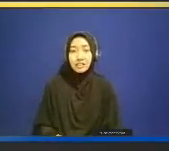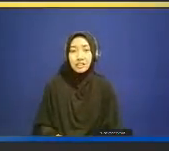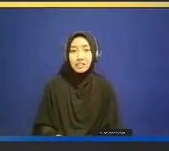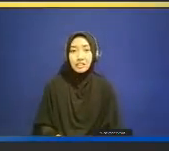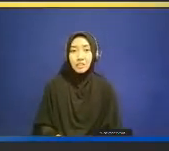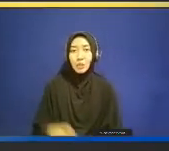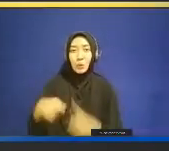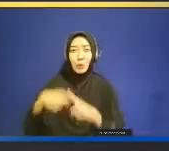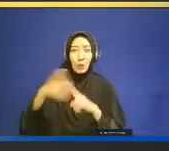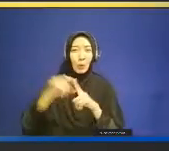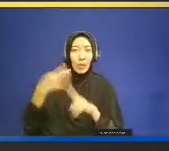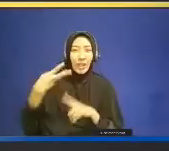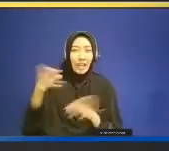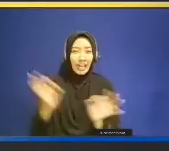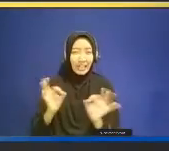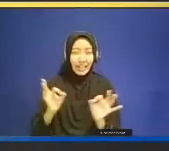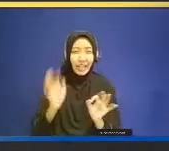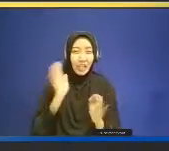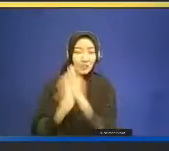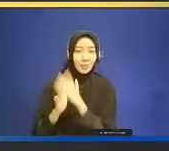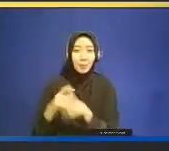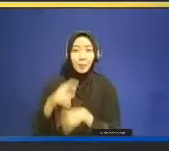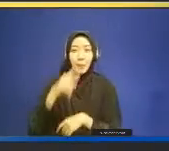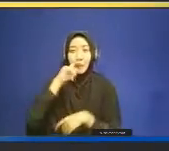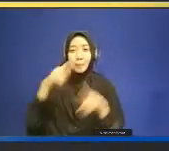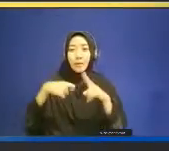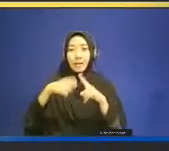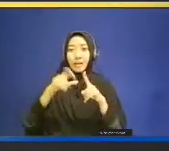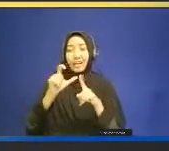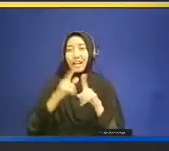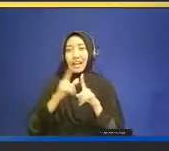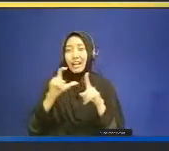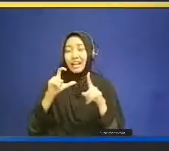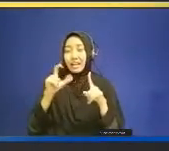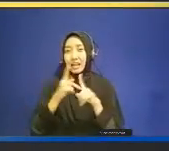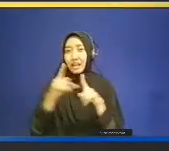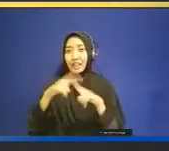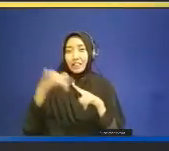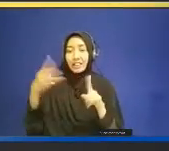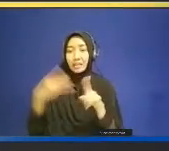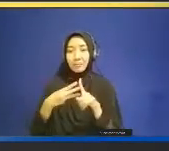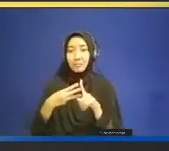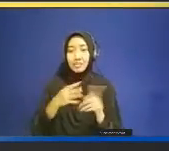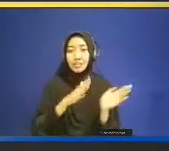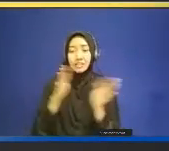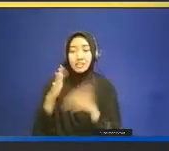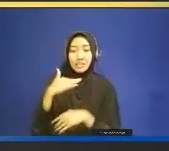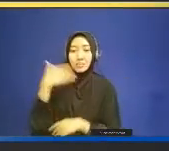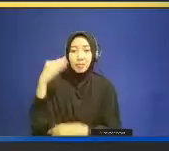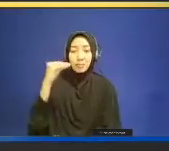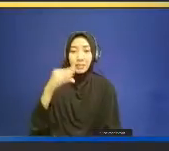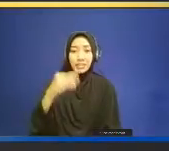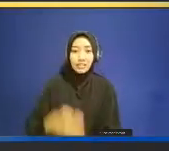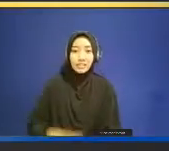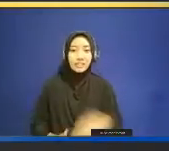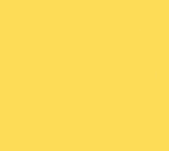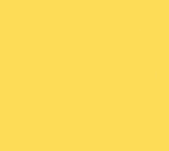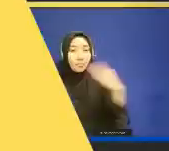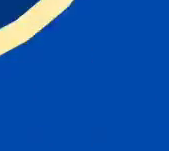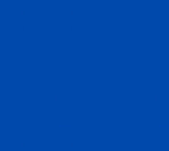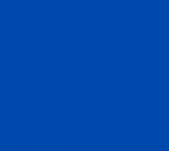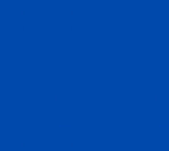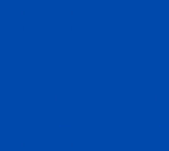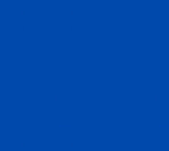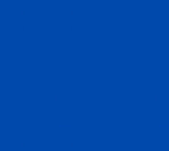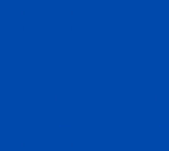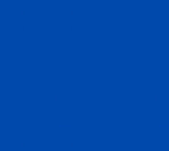Oke saya langsung Sapa Pak Khatib Basri Pak Dede Selamat pagi bagian Dini suara saya